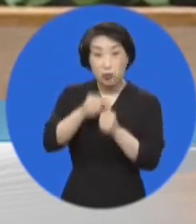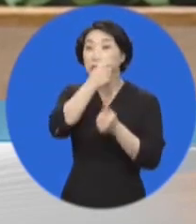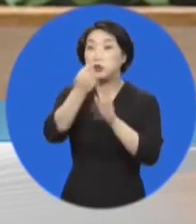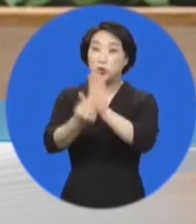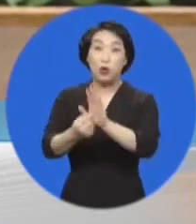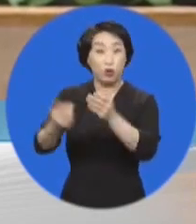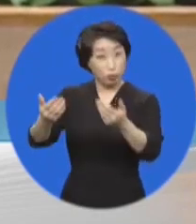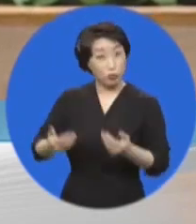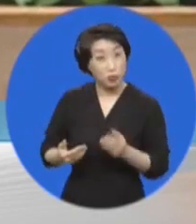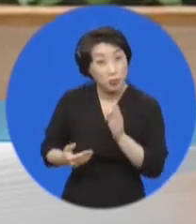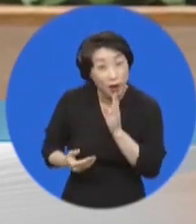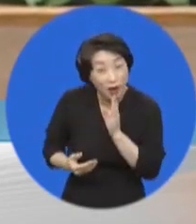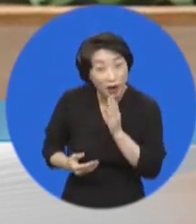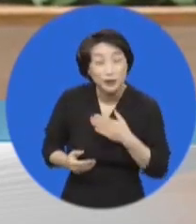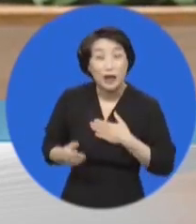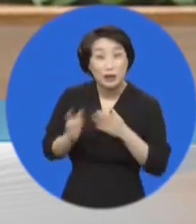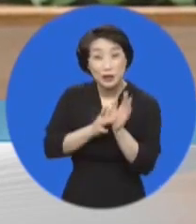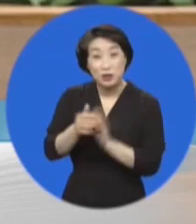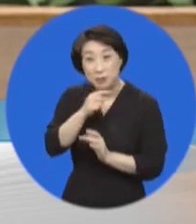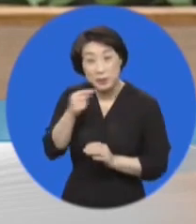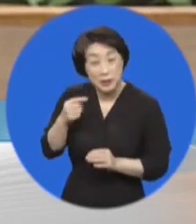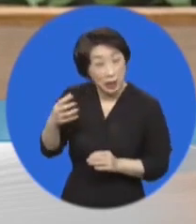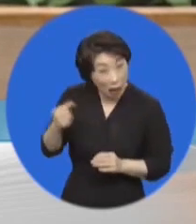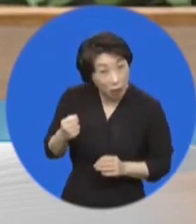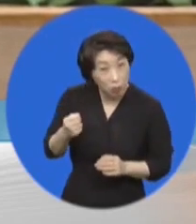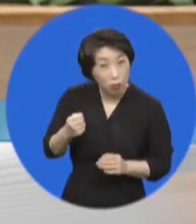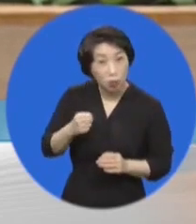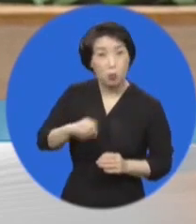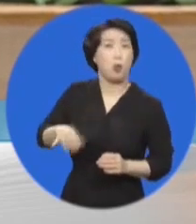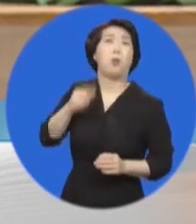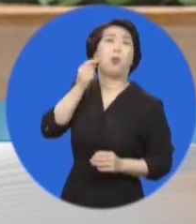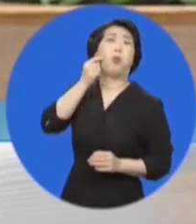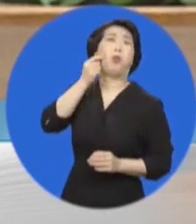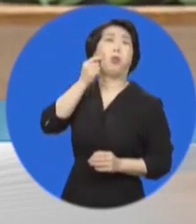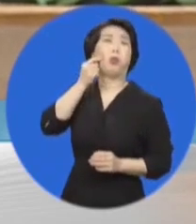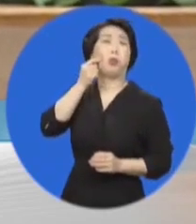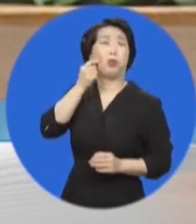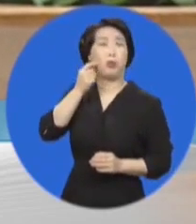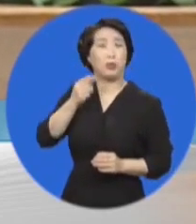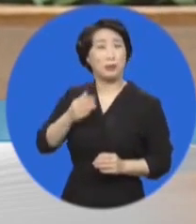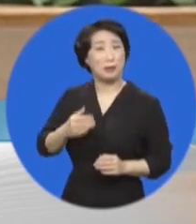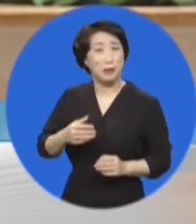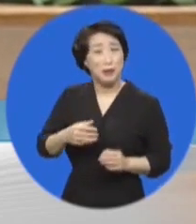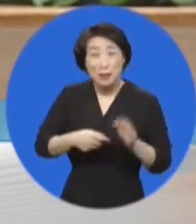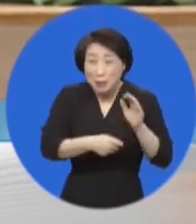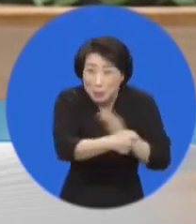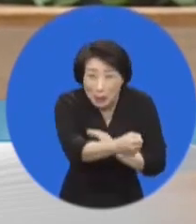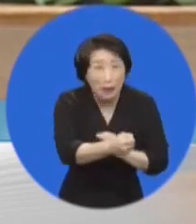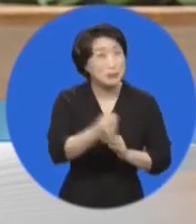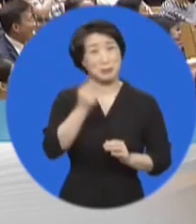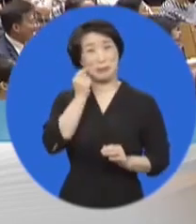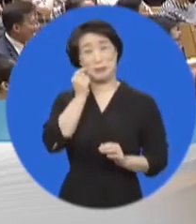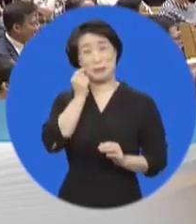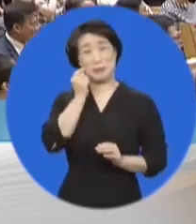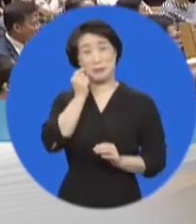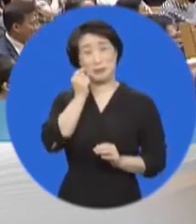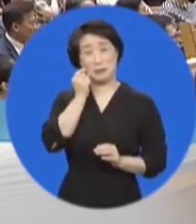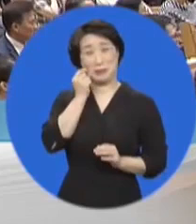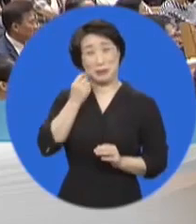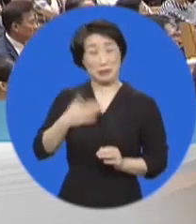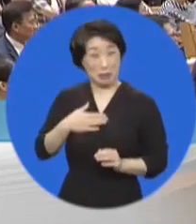주셨으니 난 그 표를 절대 놓칠 수 없다 이 말이오. 빼앗길 수 없다 이